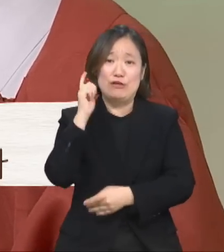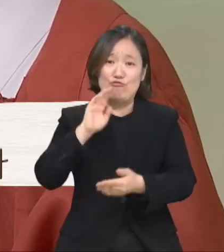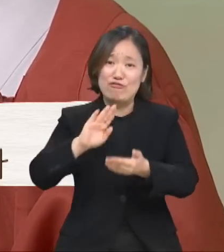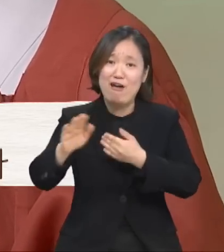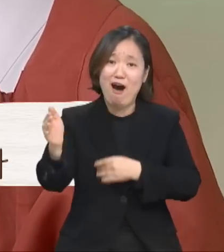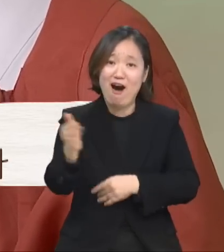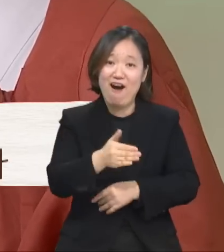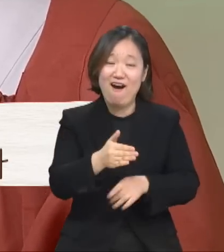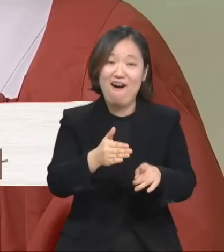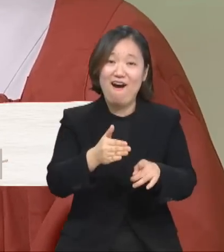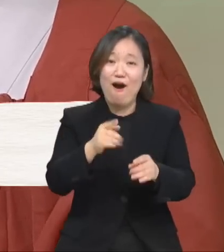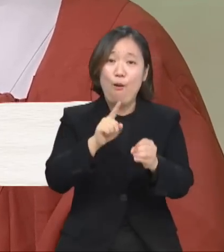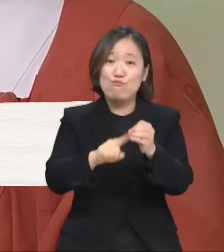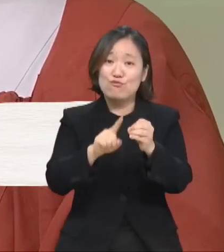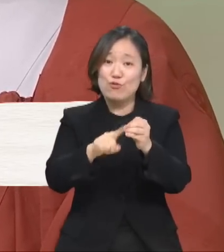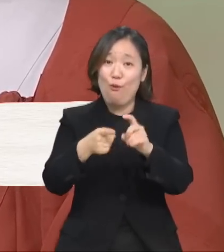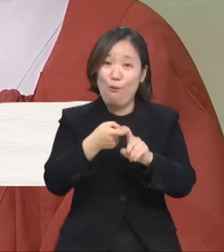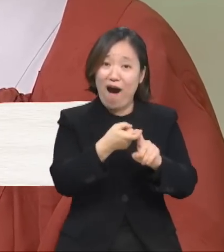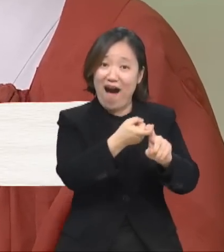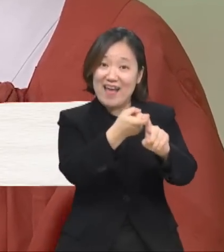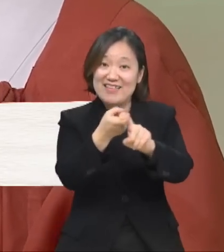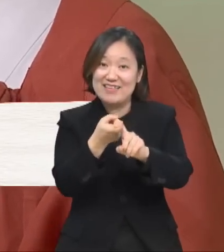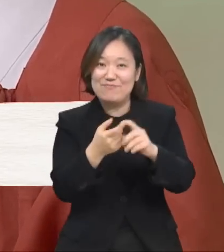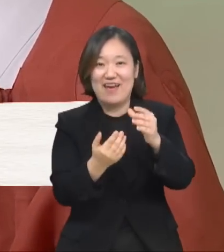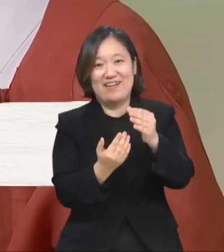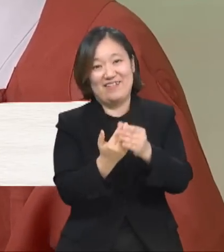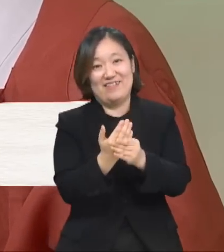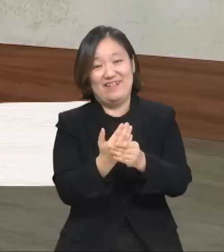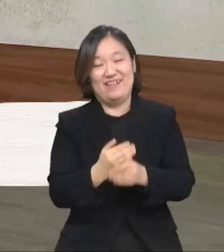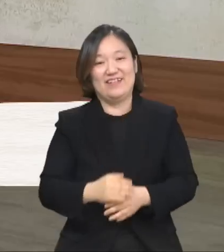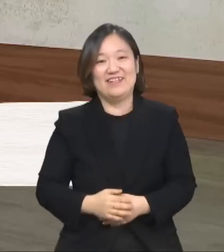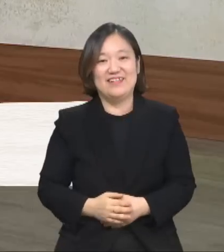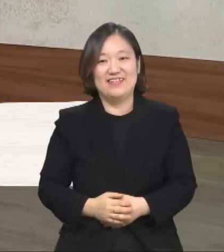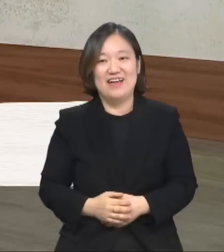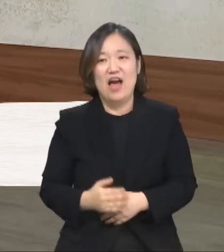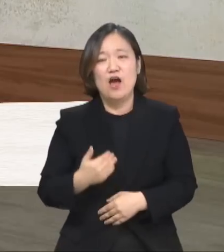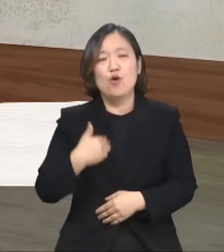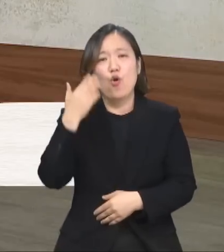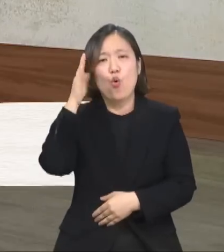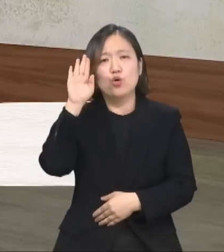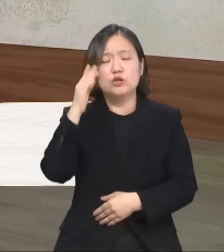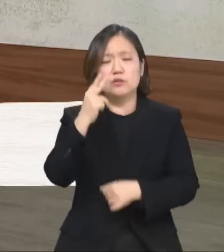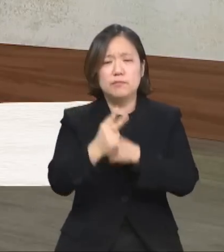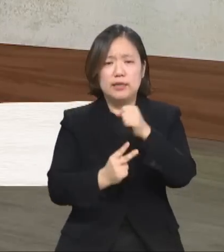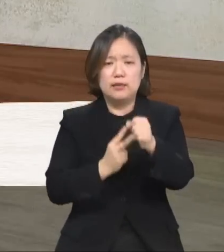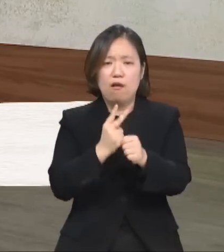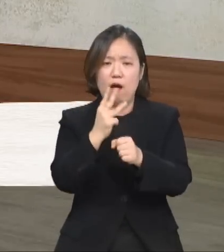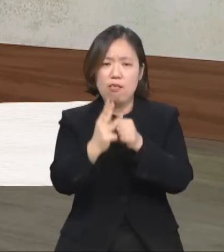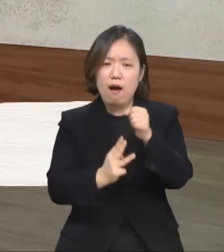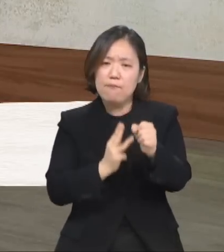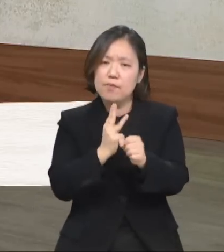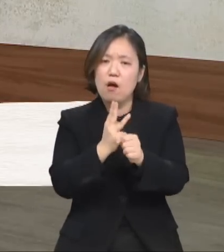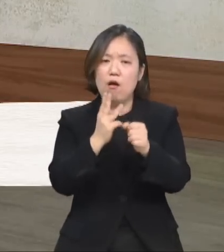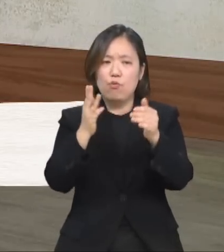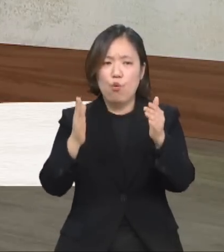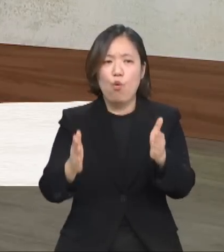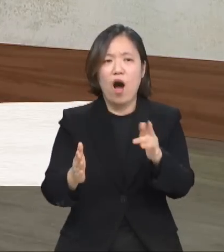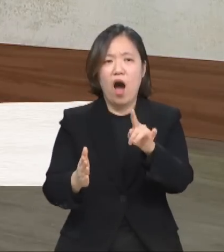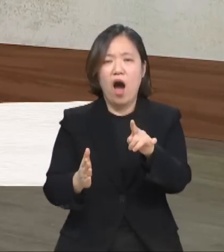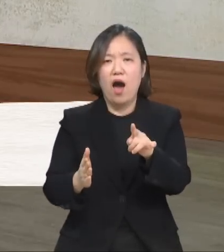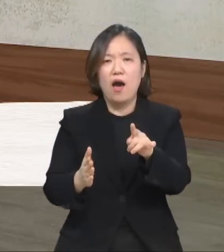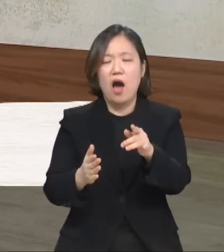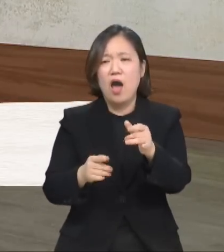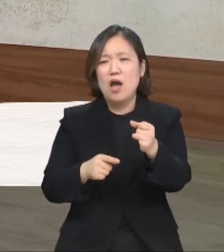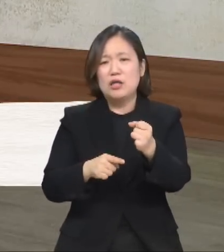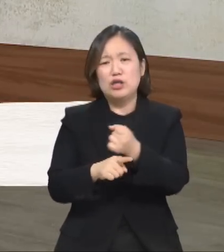그러시구나 저는 최근 2 3년 동안 이유를 알 수 없는 가위눌림에